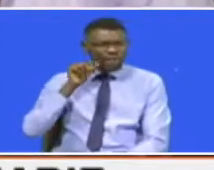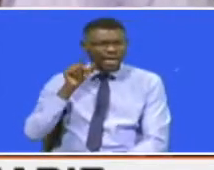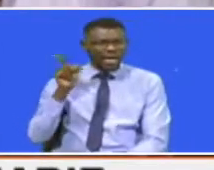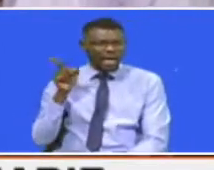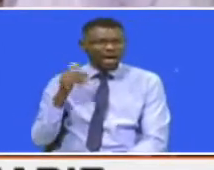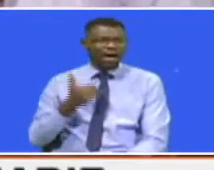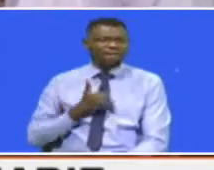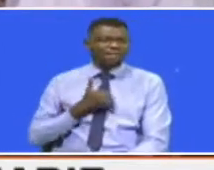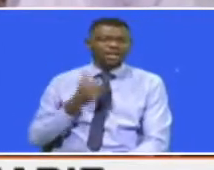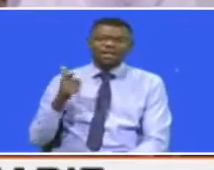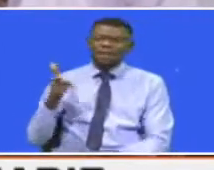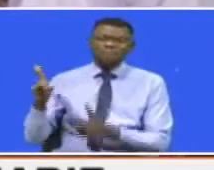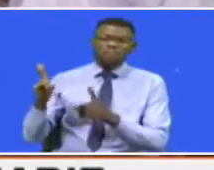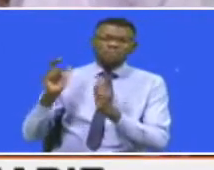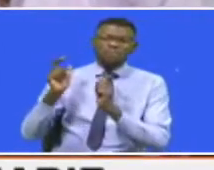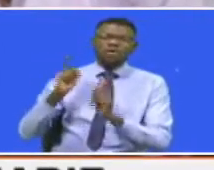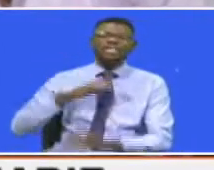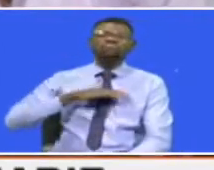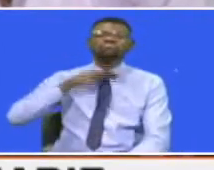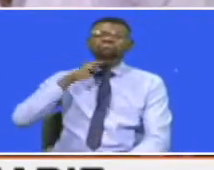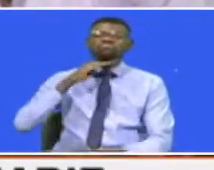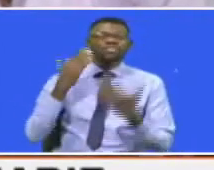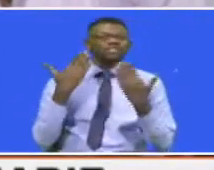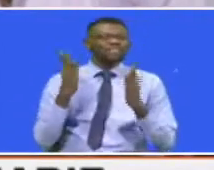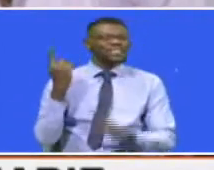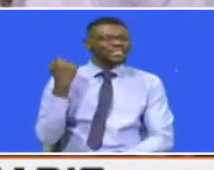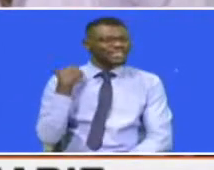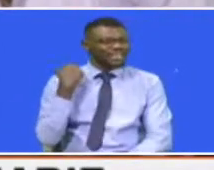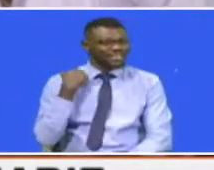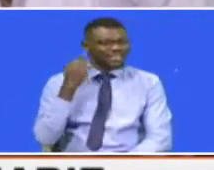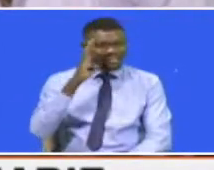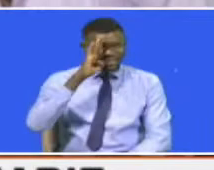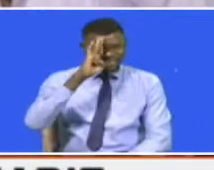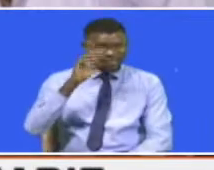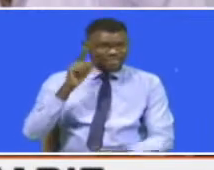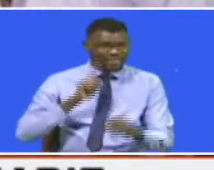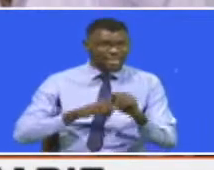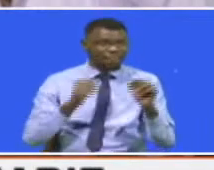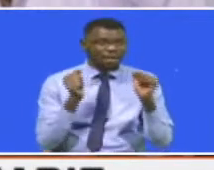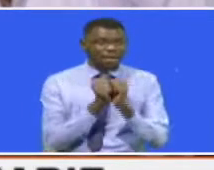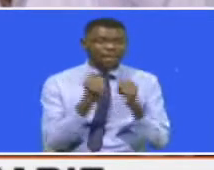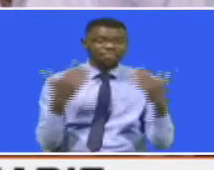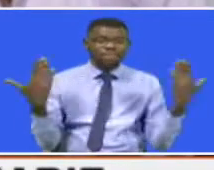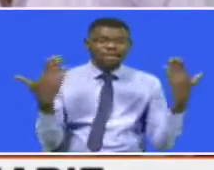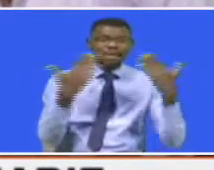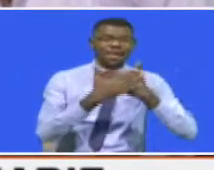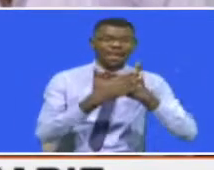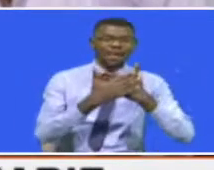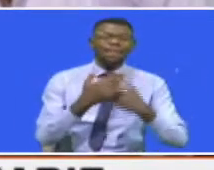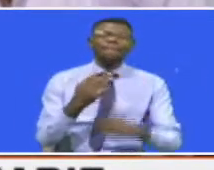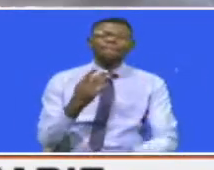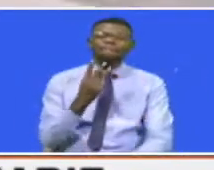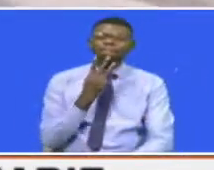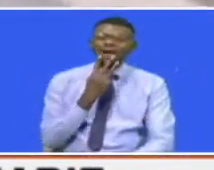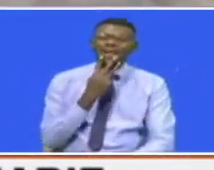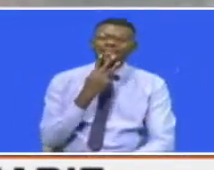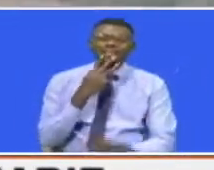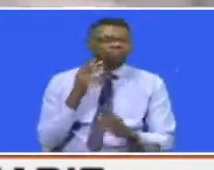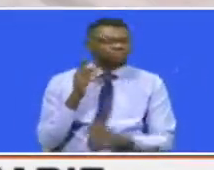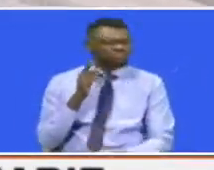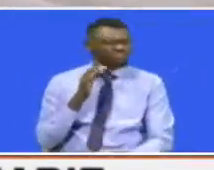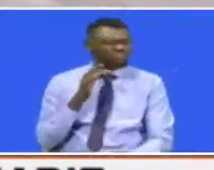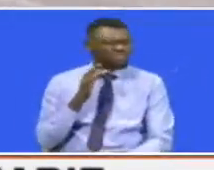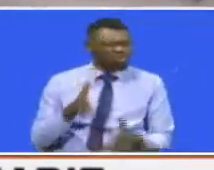risasi na kufariki papo hapo Jumapili saa 4 usiku katika kizuizi cha barabara kuu ya Magadi, kaunti ya Kajiado.